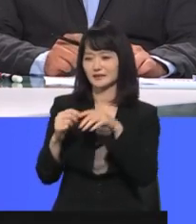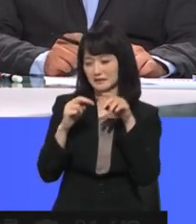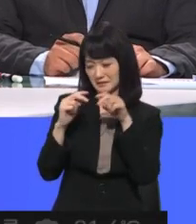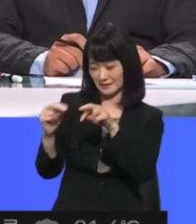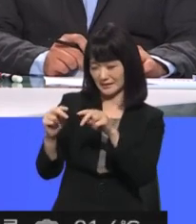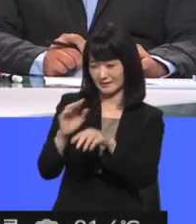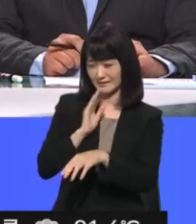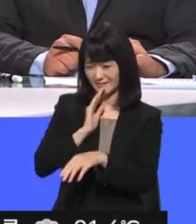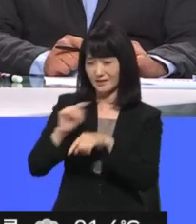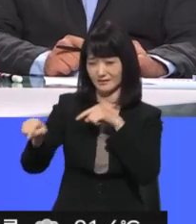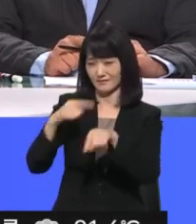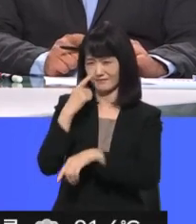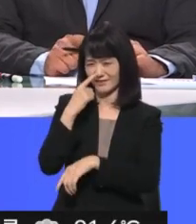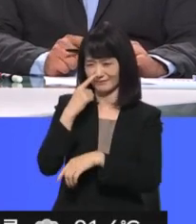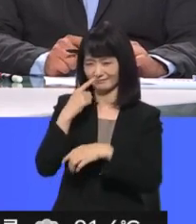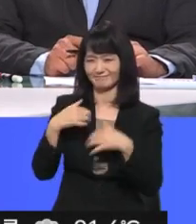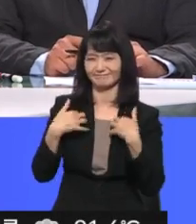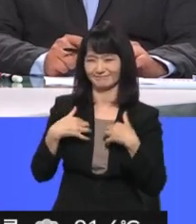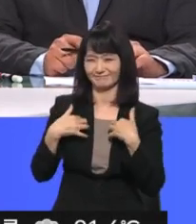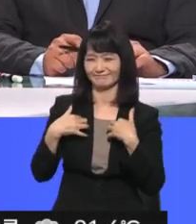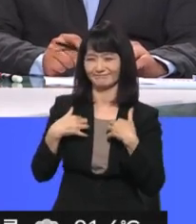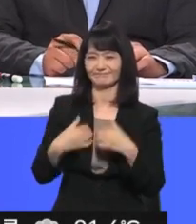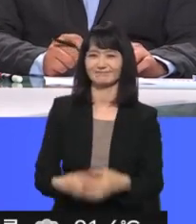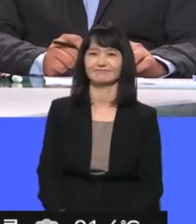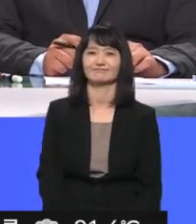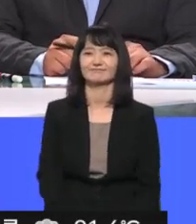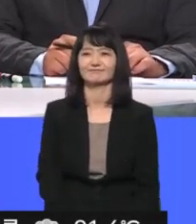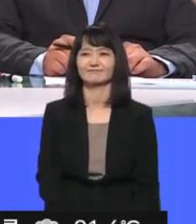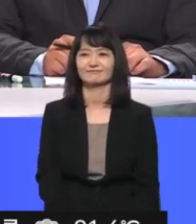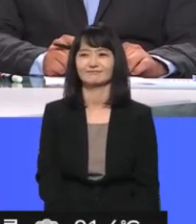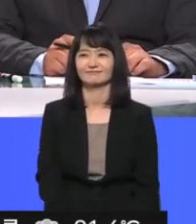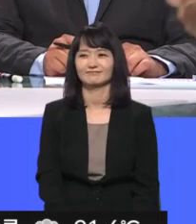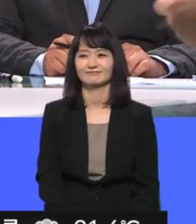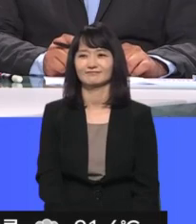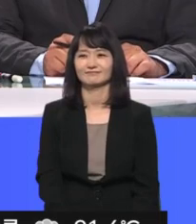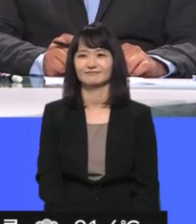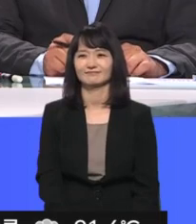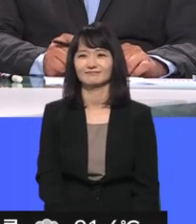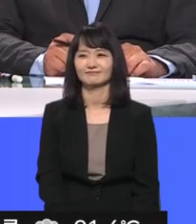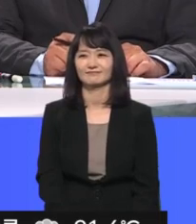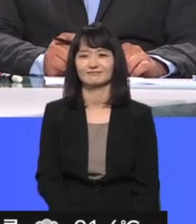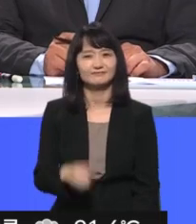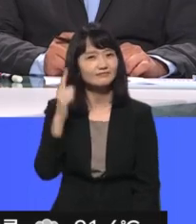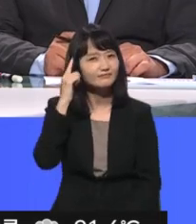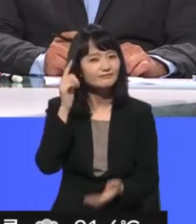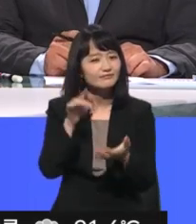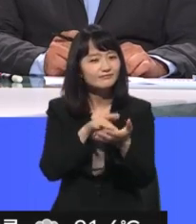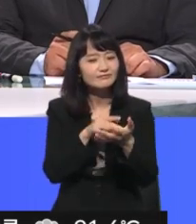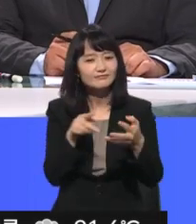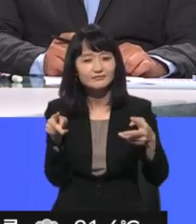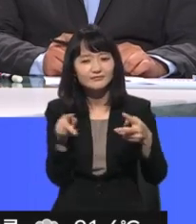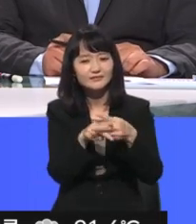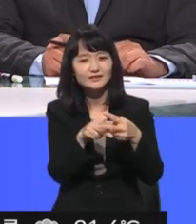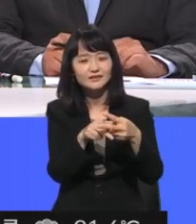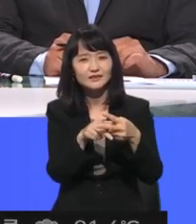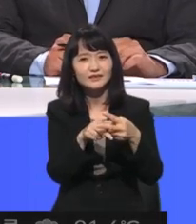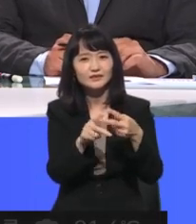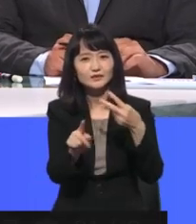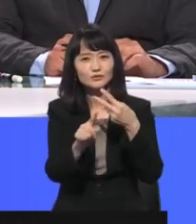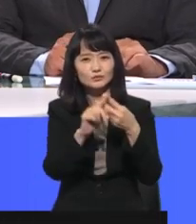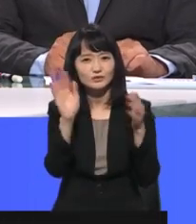별로 재미 있어요 아 아 얼마 해주셔야 되요 저 휴대폰 이렇게 충전하는 그 중학생 논란이 됐었는데